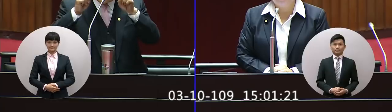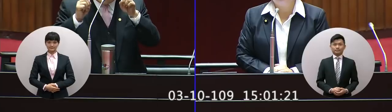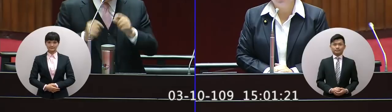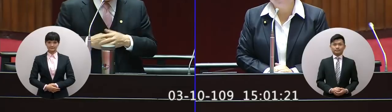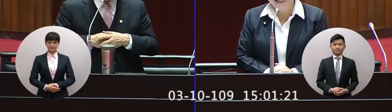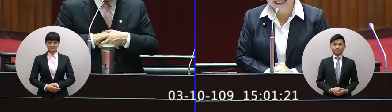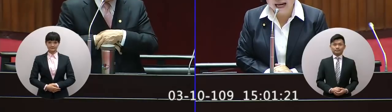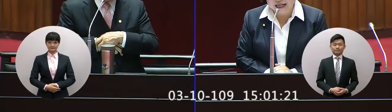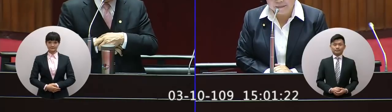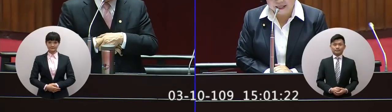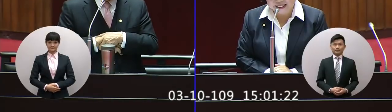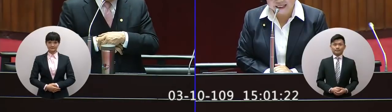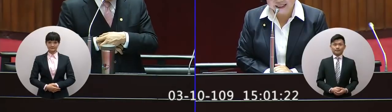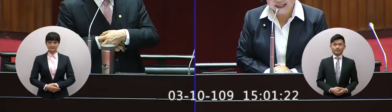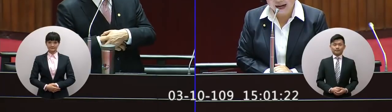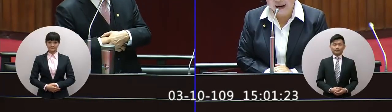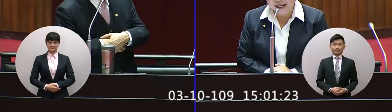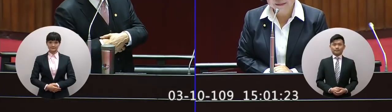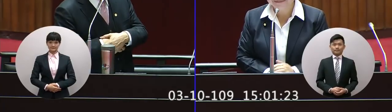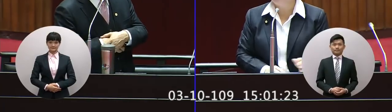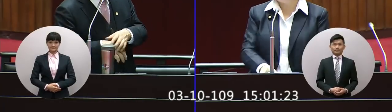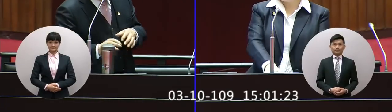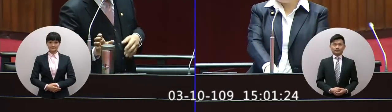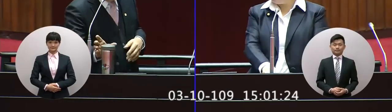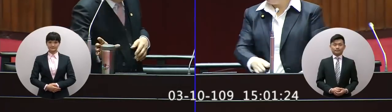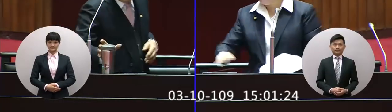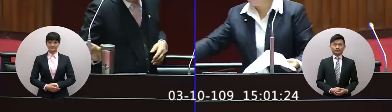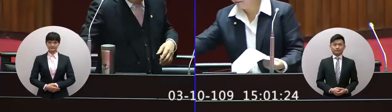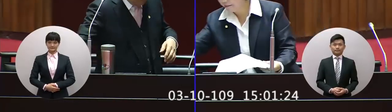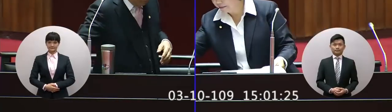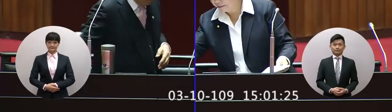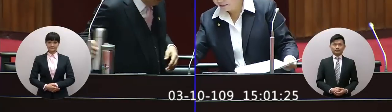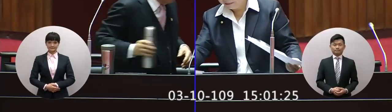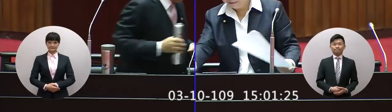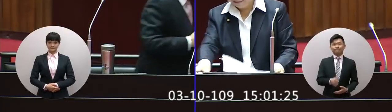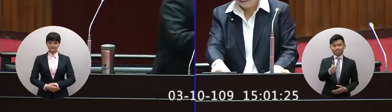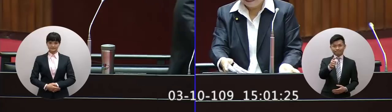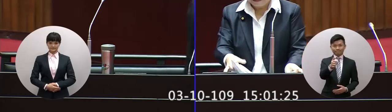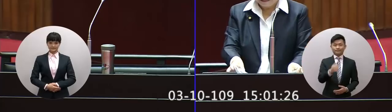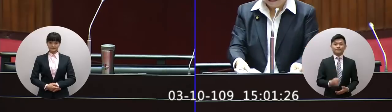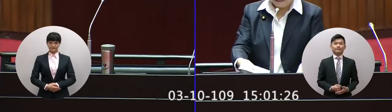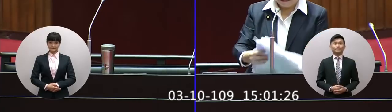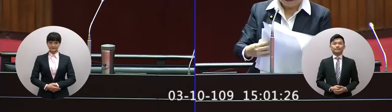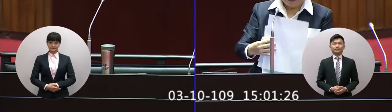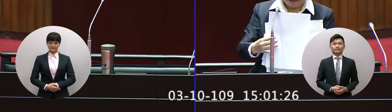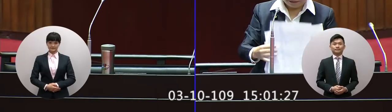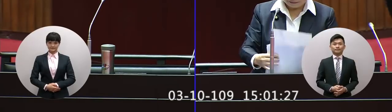好，谢谢。